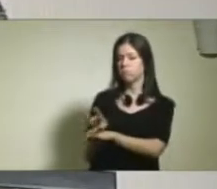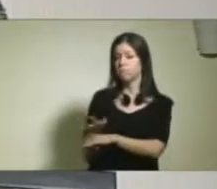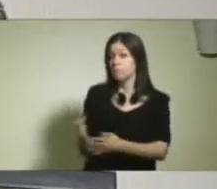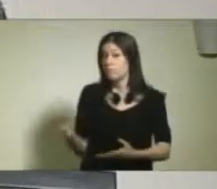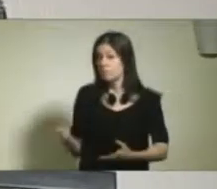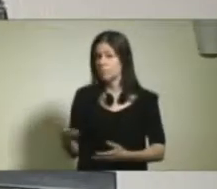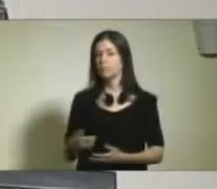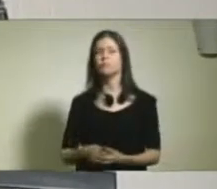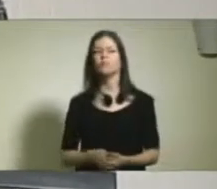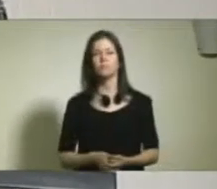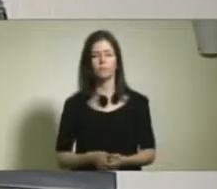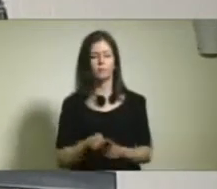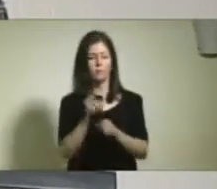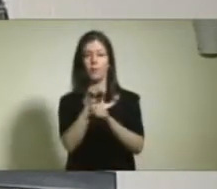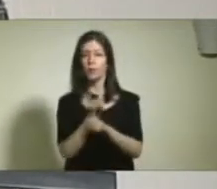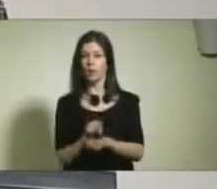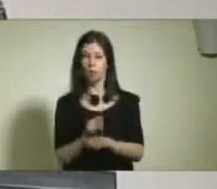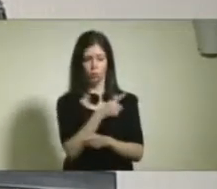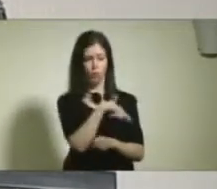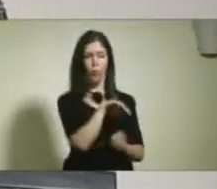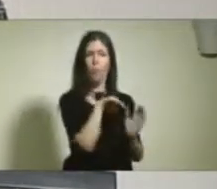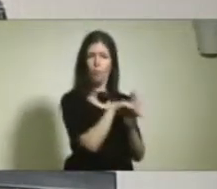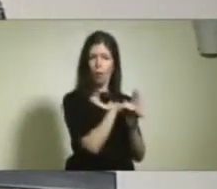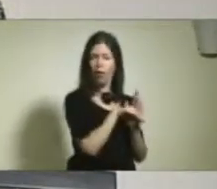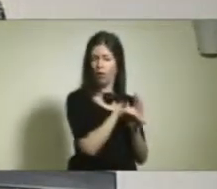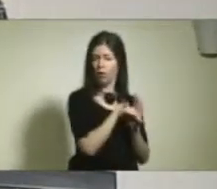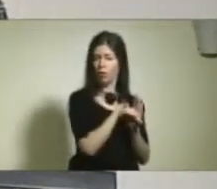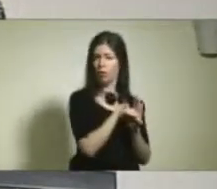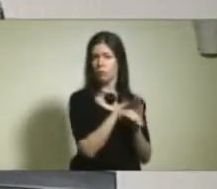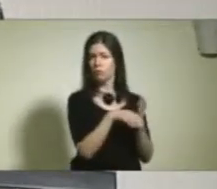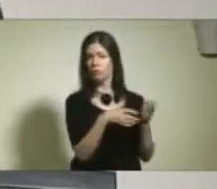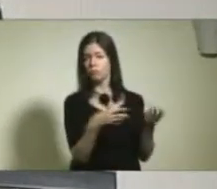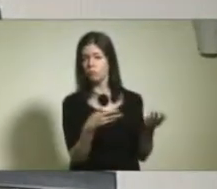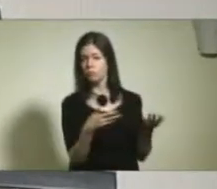banques accueillent les plus défavorisés dans